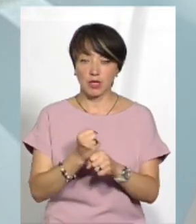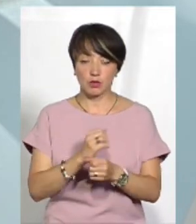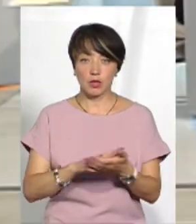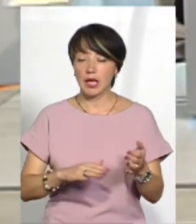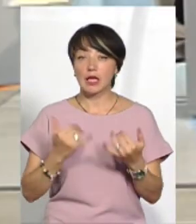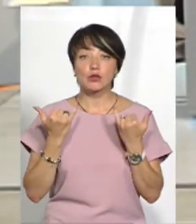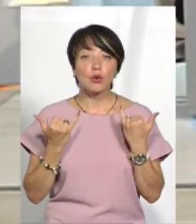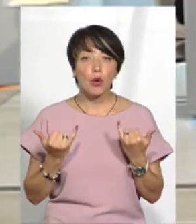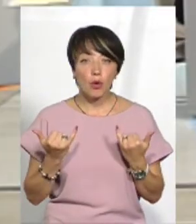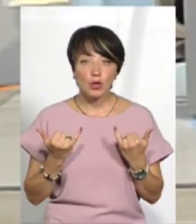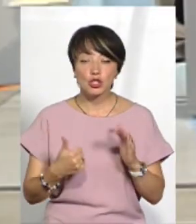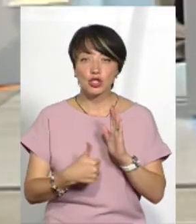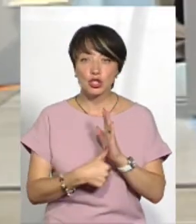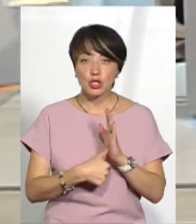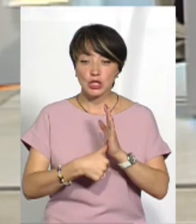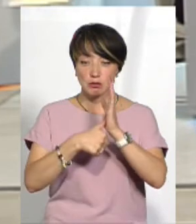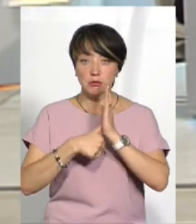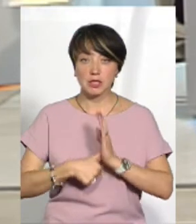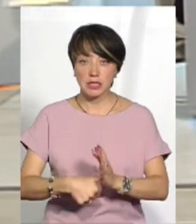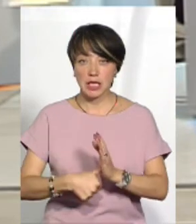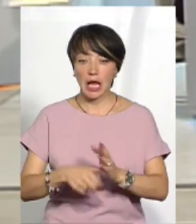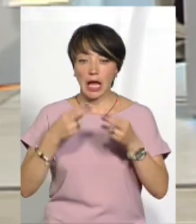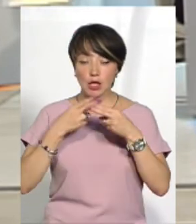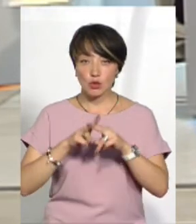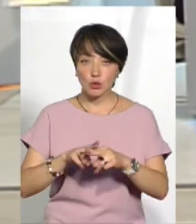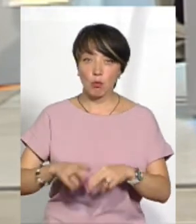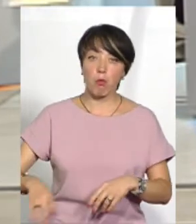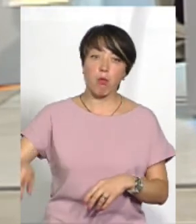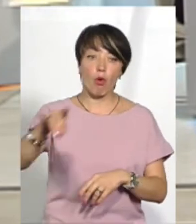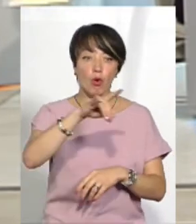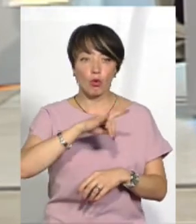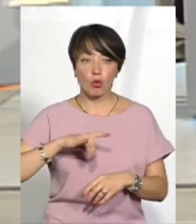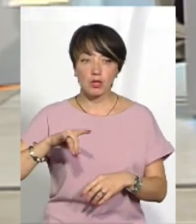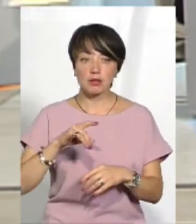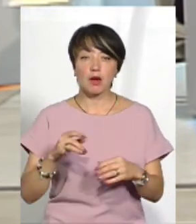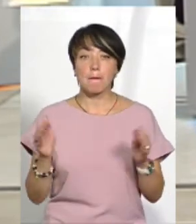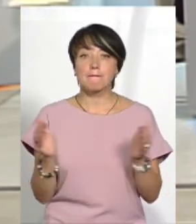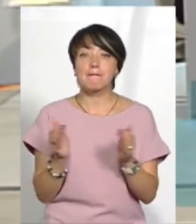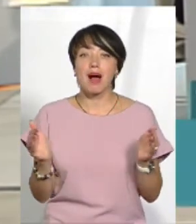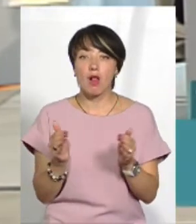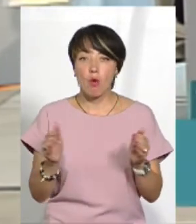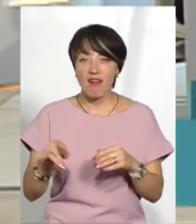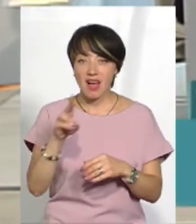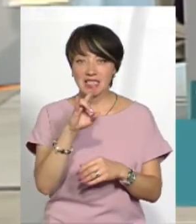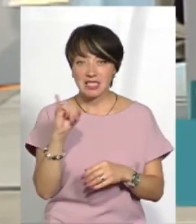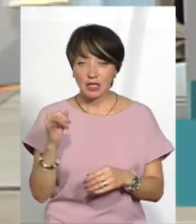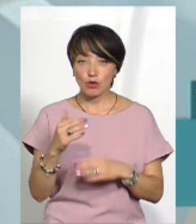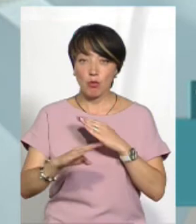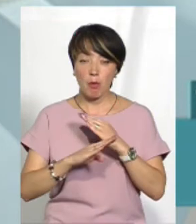працюєте. Нам сьогодні 6 місяців інструкцію польотів для літаків малої авіації